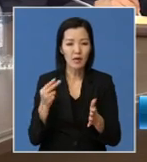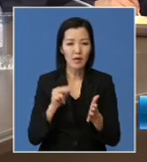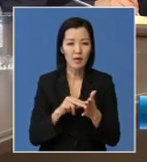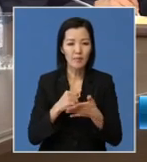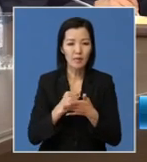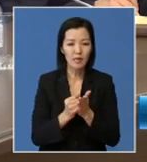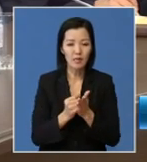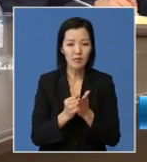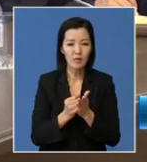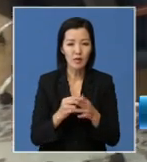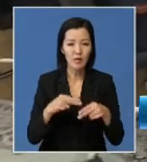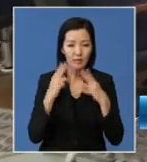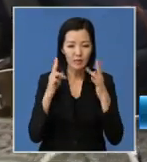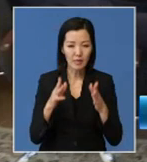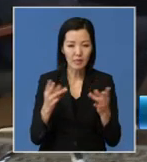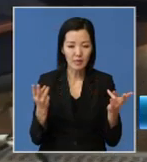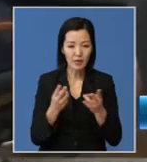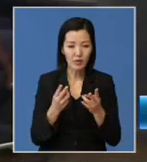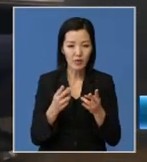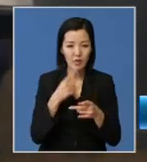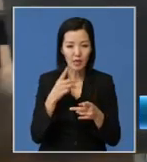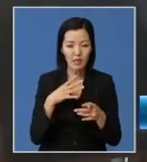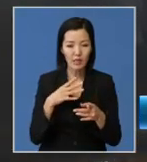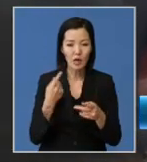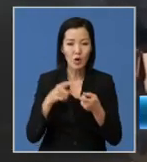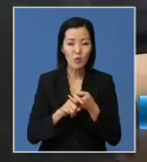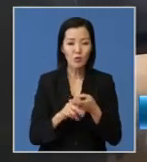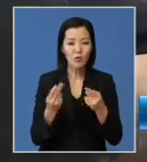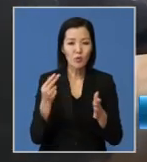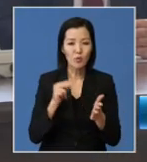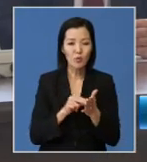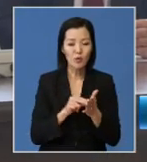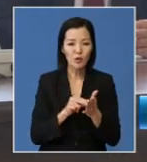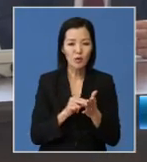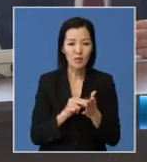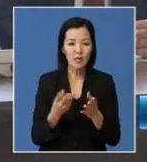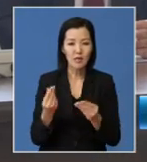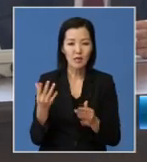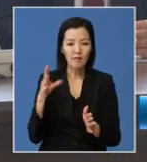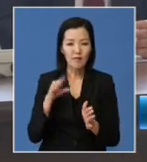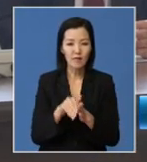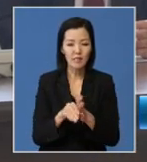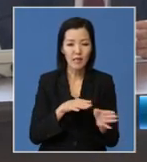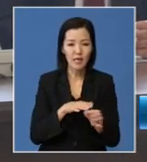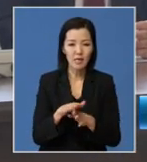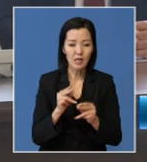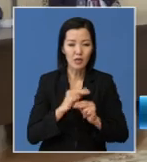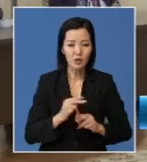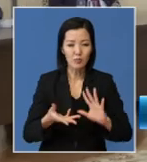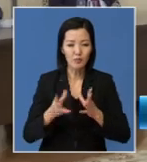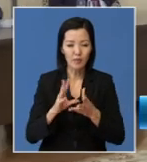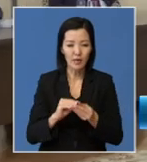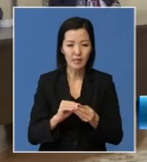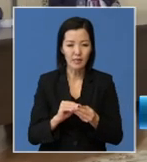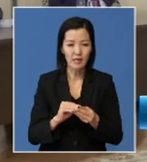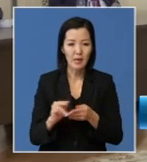аударып, жауапты мекеме өкілдерін сұрақтың астына алды. Қосылу құнын бірі инвесторлардың салған қаржысы мен атқарылған жұмыс есебімен байланыстырса,